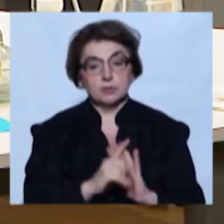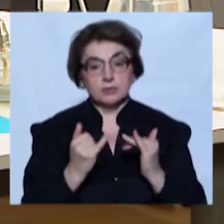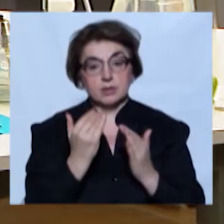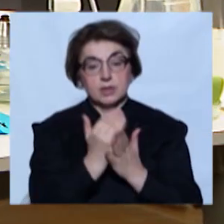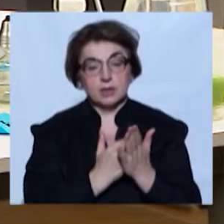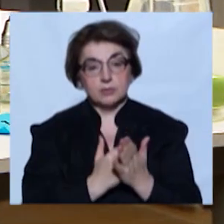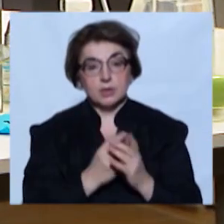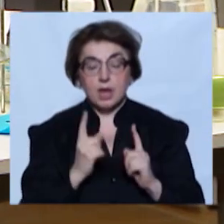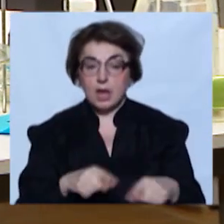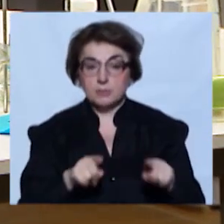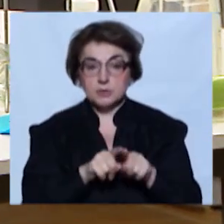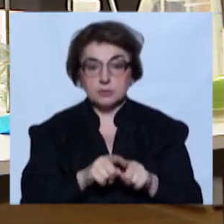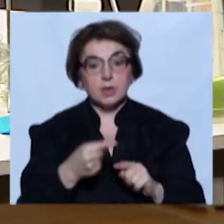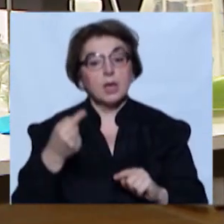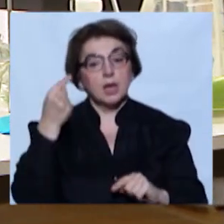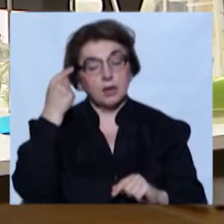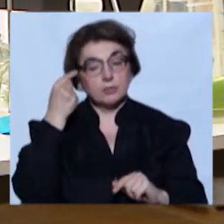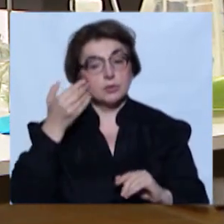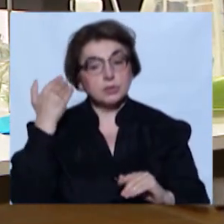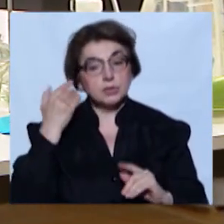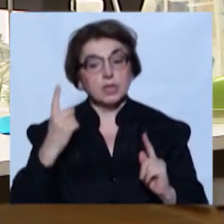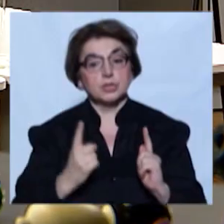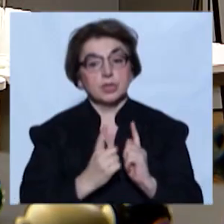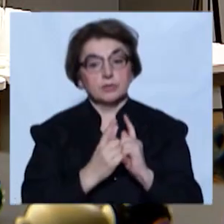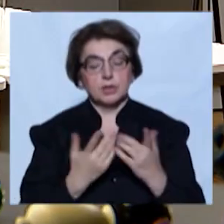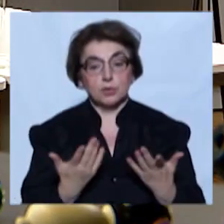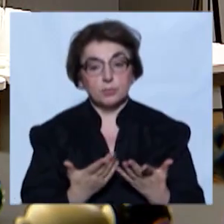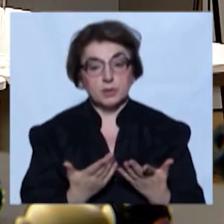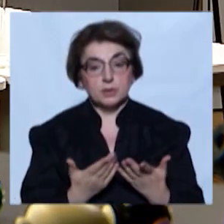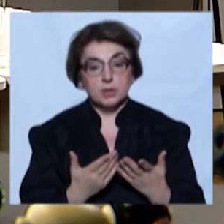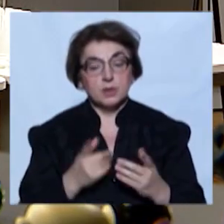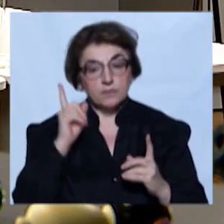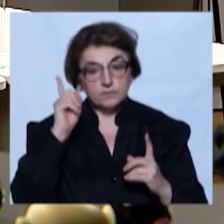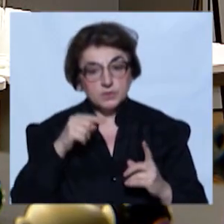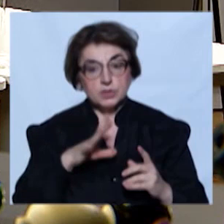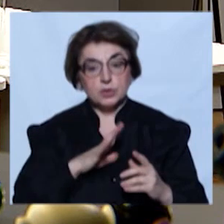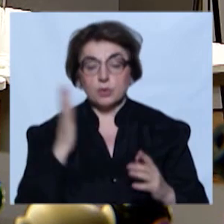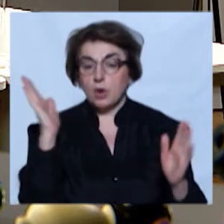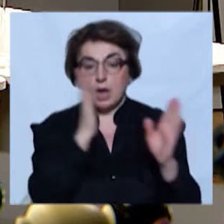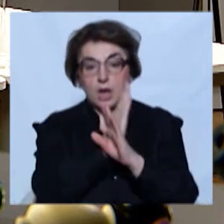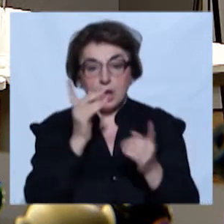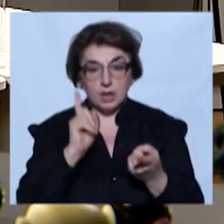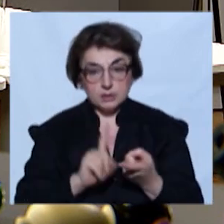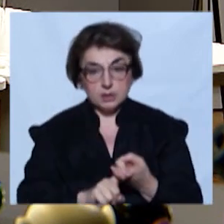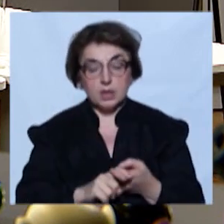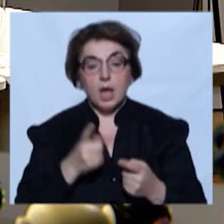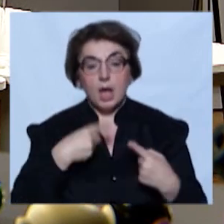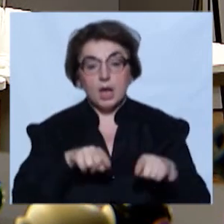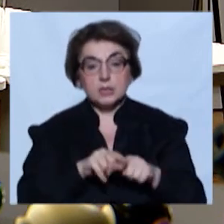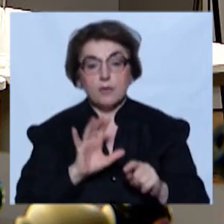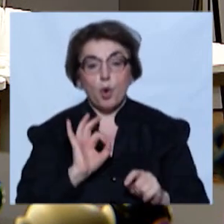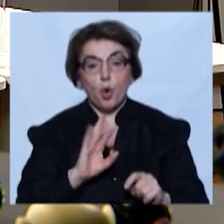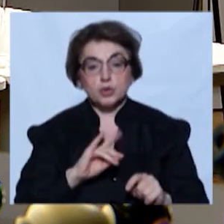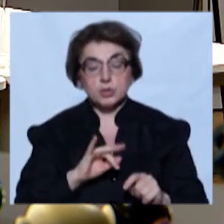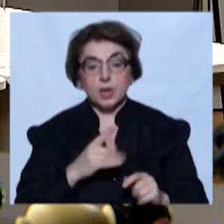გაკვეთილი. ამისათვის გავიხსენოთ წინა შეხვედრა, რომელიც მოიცავდა ჰაერს და ოქსიდებს. ანუ